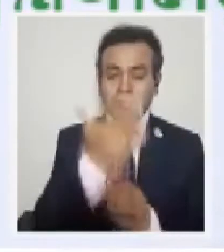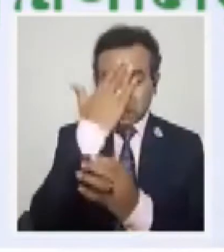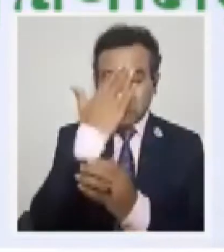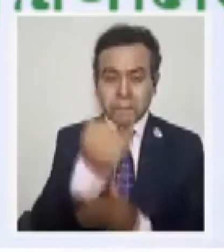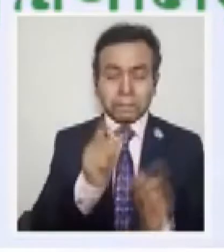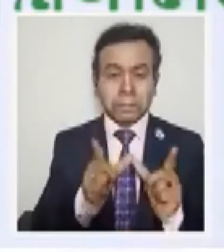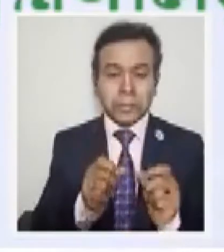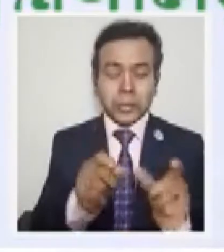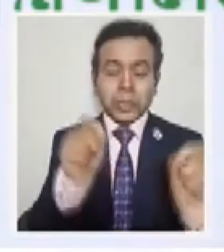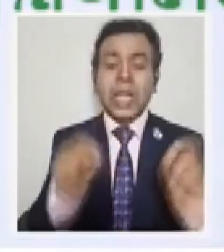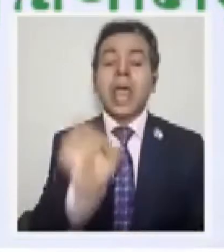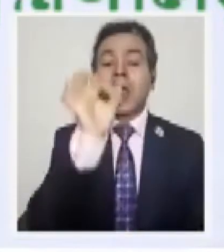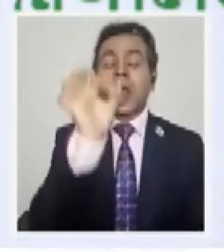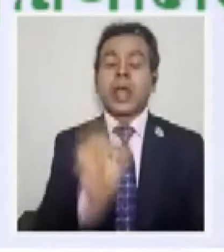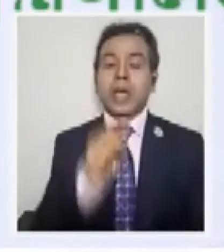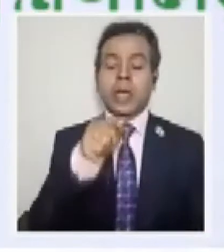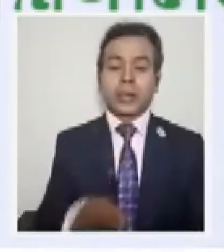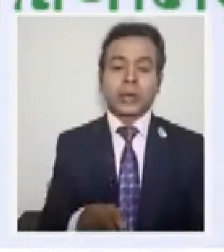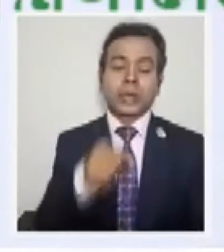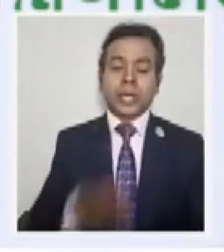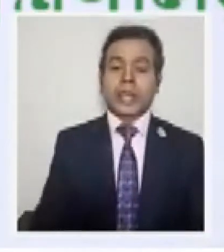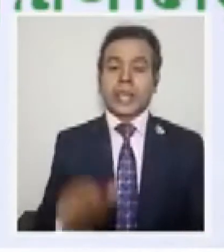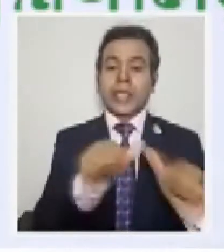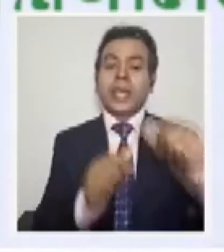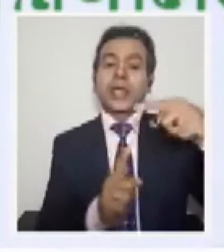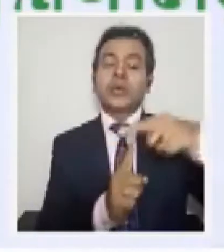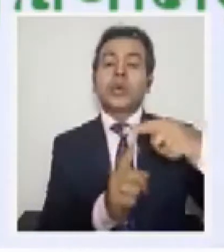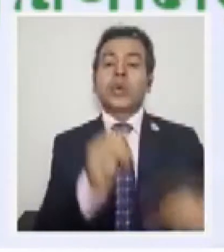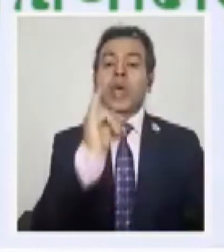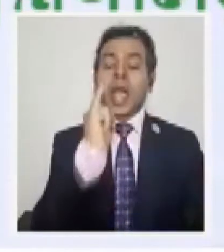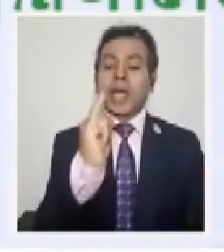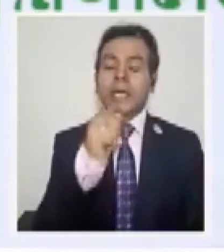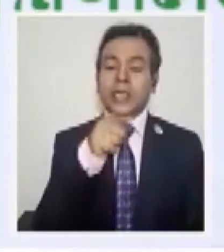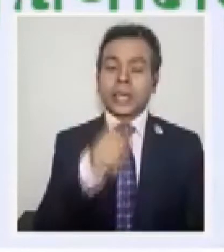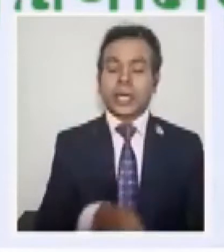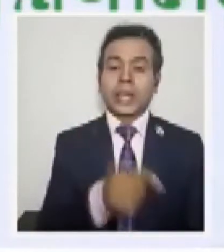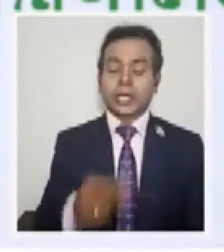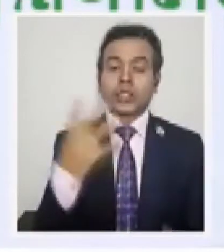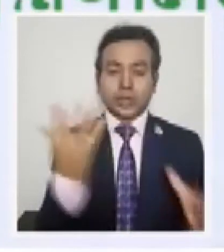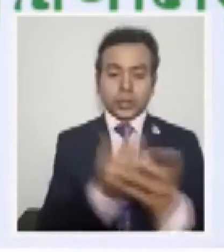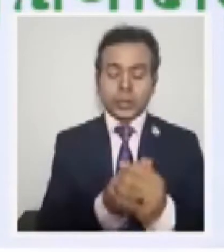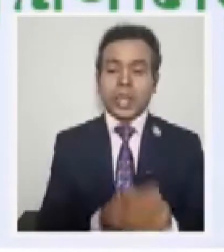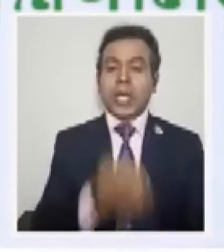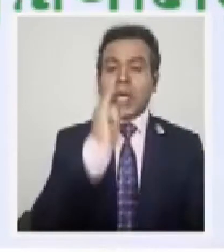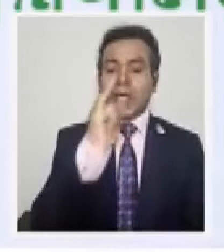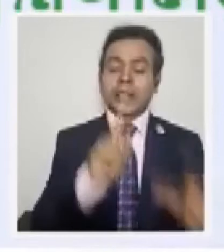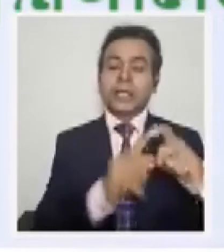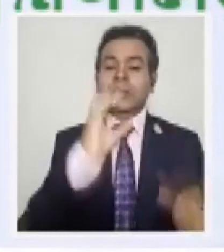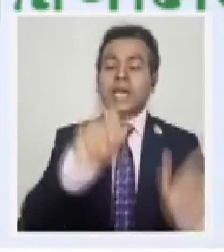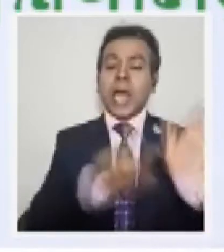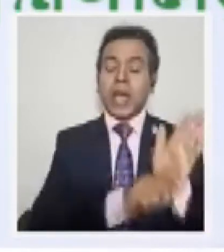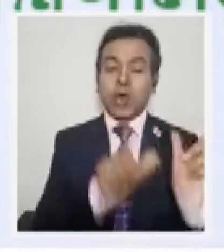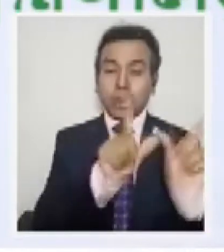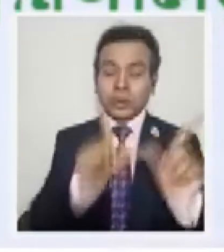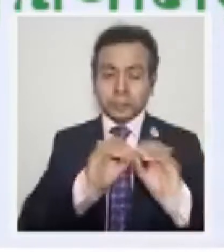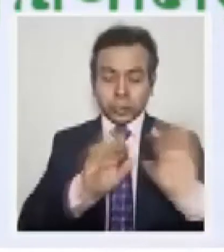গতকালের তথ্য পর্যন্ত আমাদের আক্রান্তের শতকরা হার, যেটা আমি প্রথমেই বলেছিলাম, আইডিসিআর এবং এ2আই এর